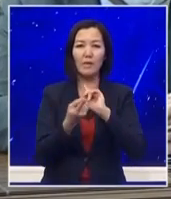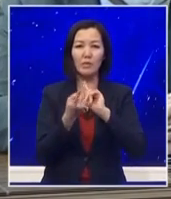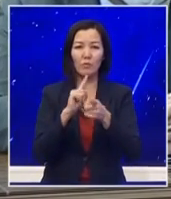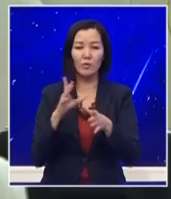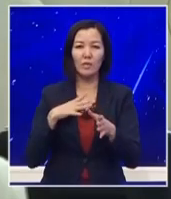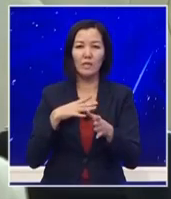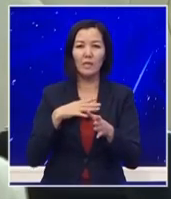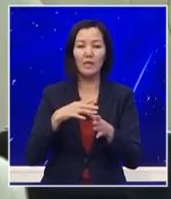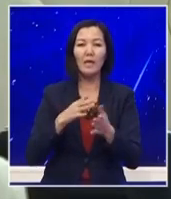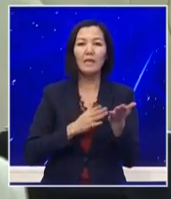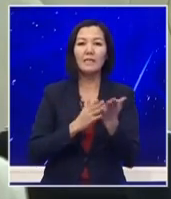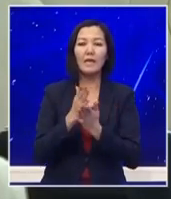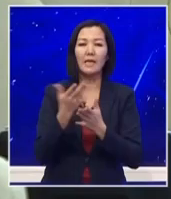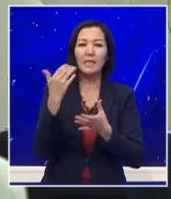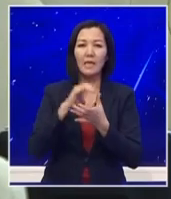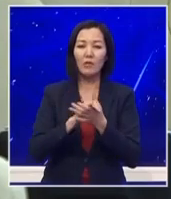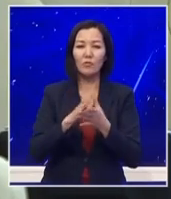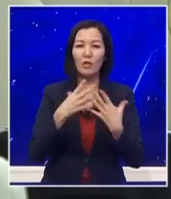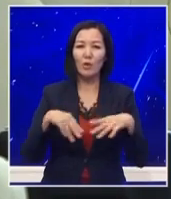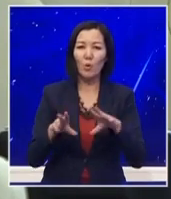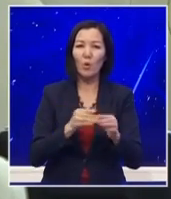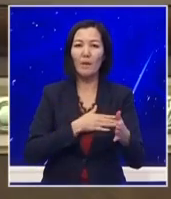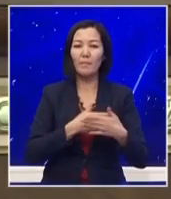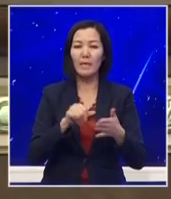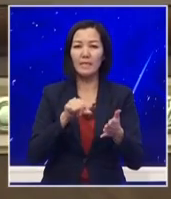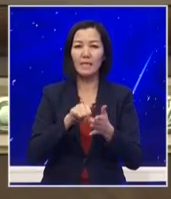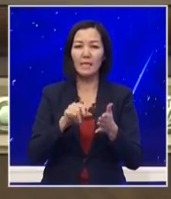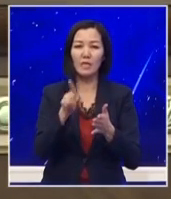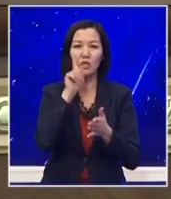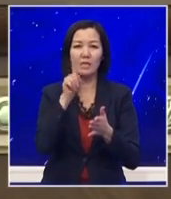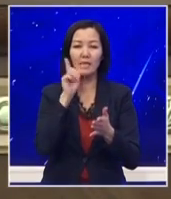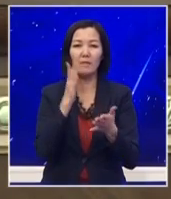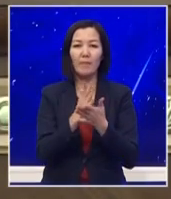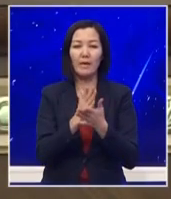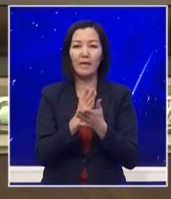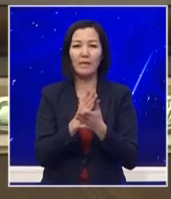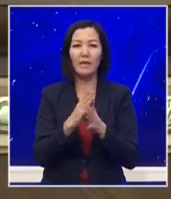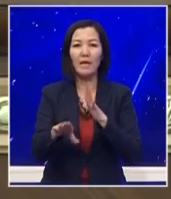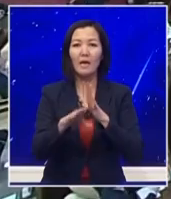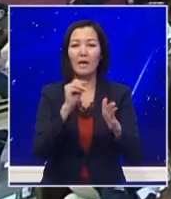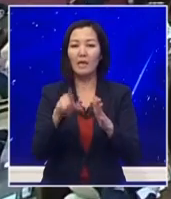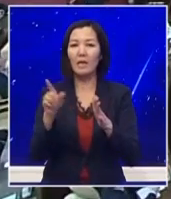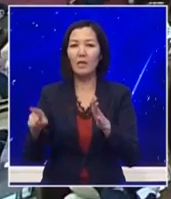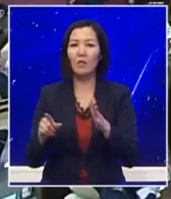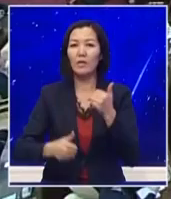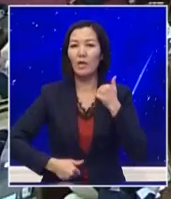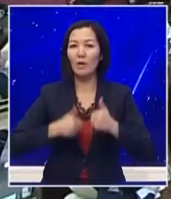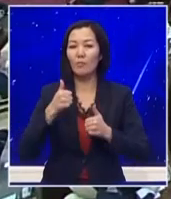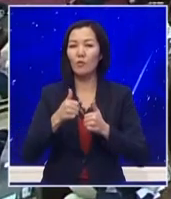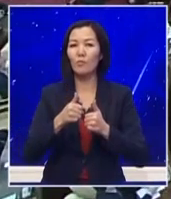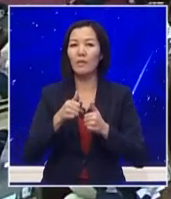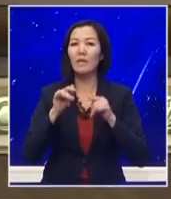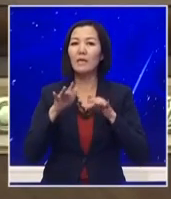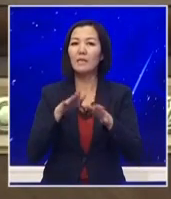Белгілі саясаттанушылар, қоғам белсенділері, жастар бар. Президент халық қалаулыларының абыроймен жұмыс істегенін қалайды, сенім